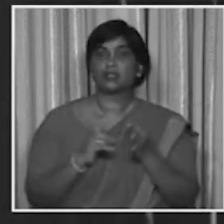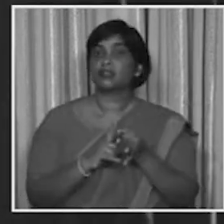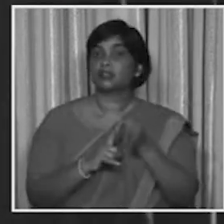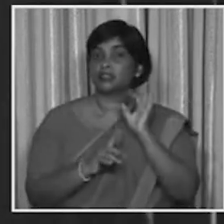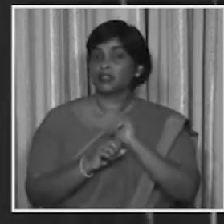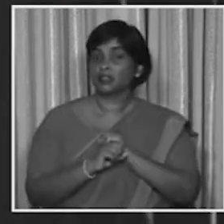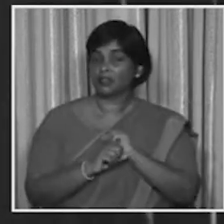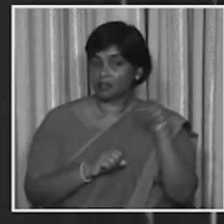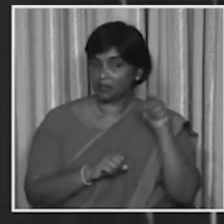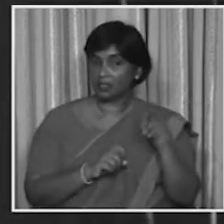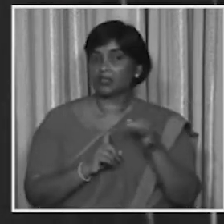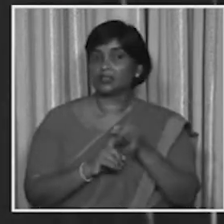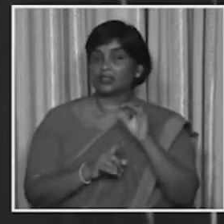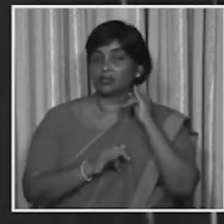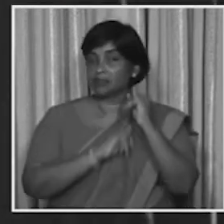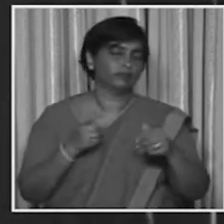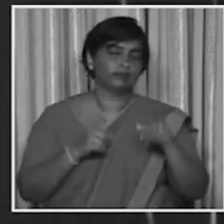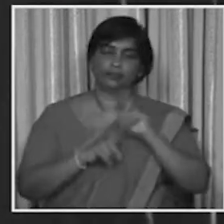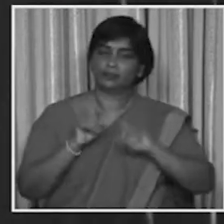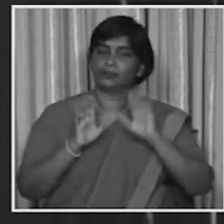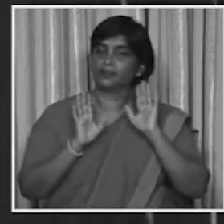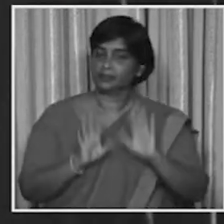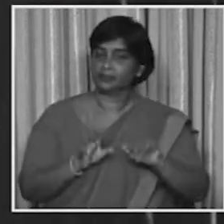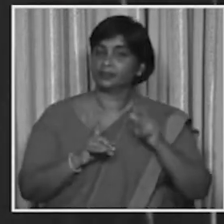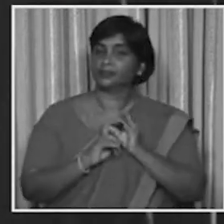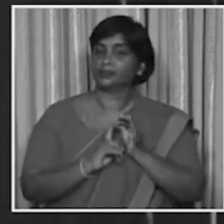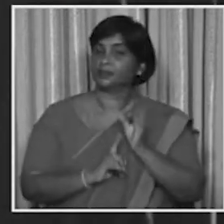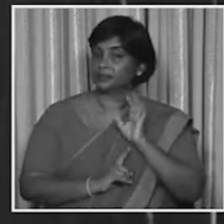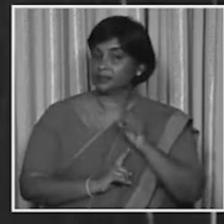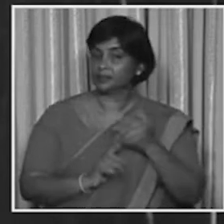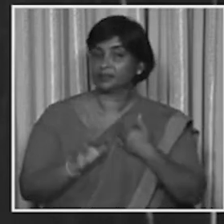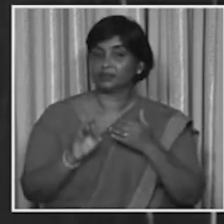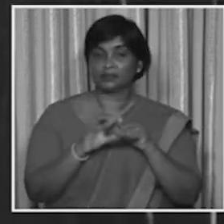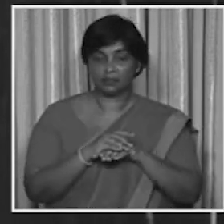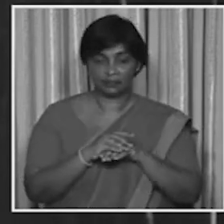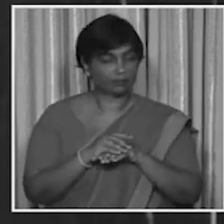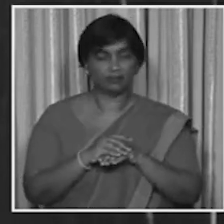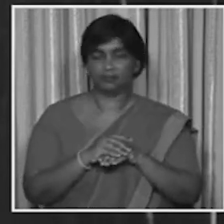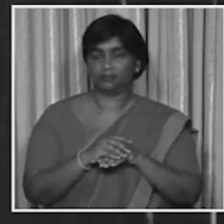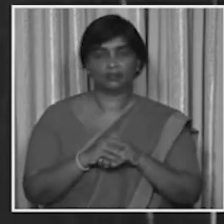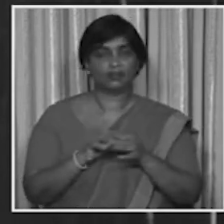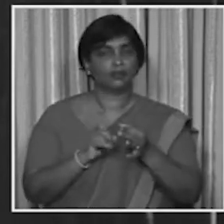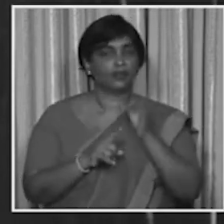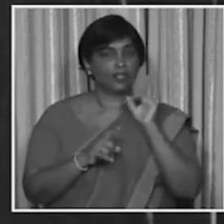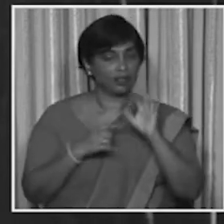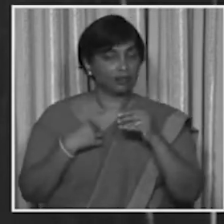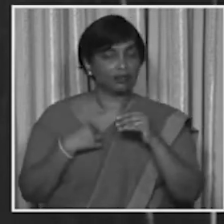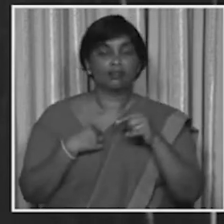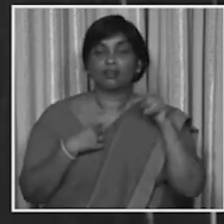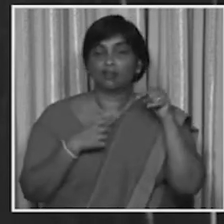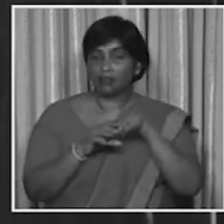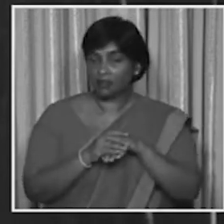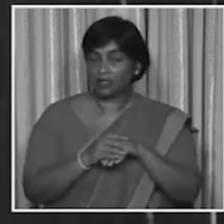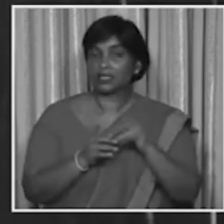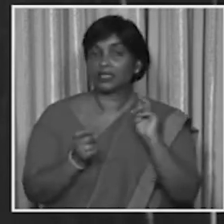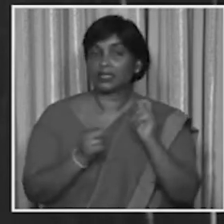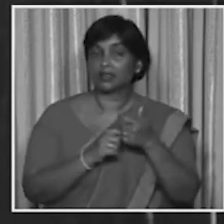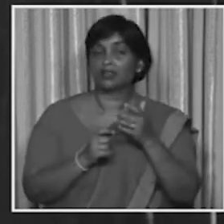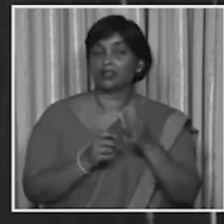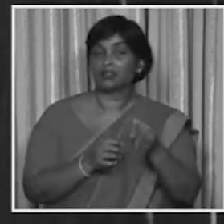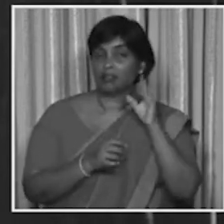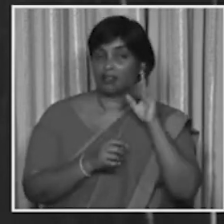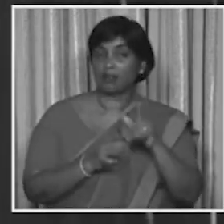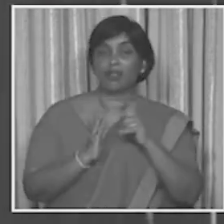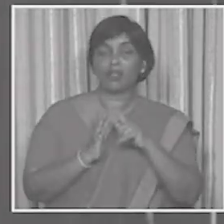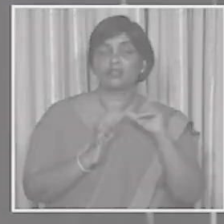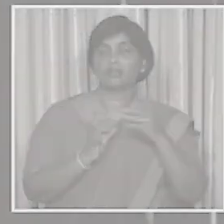nathi welawaye janadhipathuma chodanawak kala ජනාධිපතිතුමා මේකට මැදිහත් වෙලා නැහැ ජනාධිපතිතුමා මැදිහත් වෙලා තියෙන්නේ ක්‍රිකට් තානම ICC එකෙන්